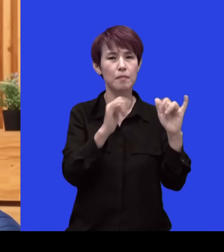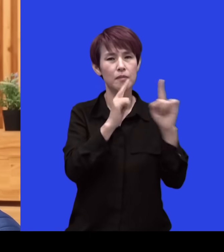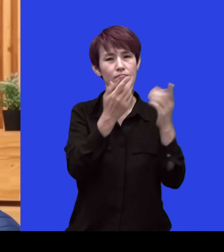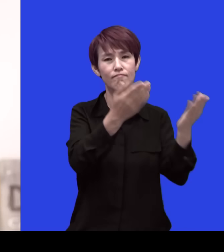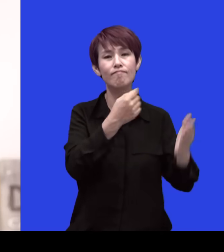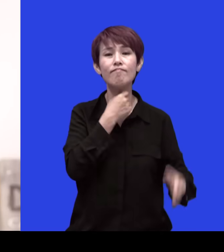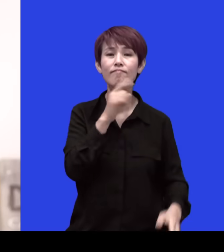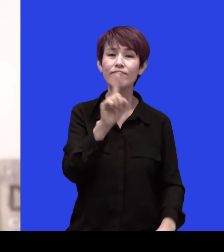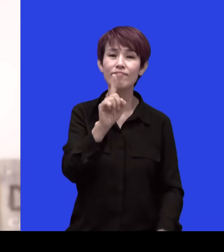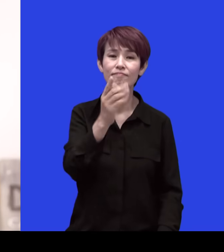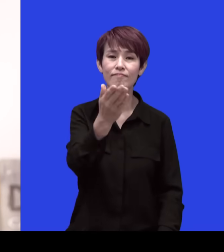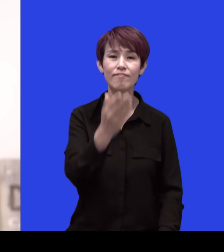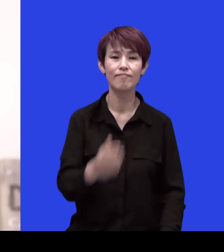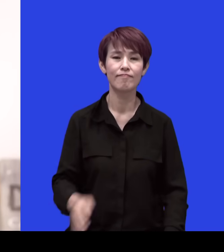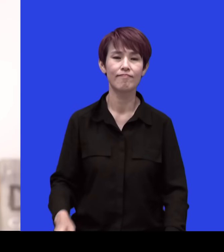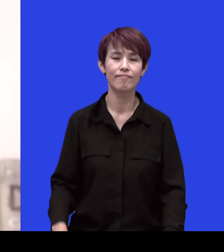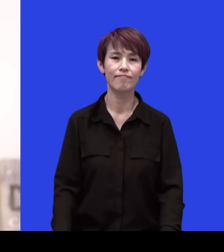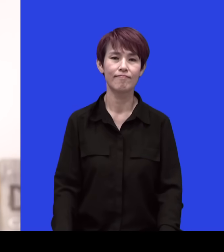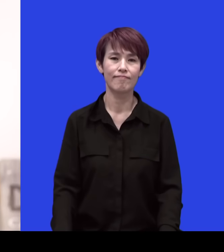전하고 싶으세요?